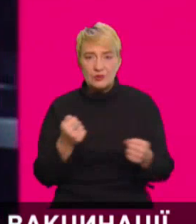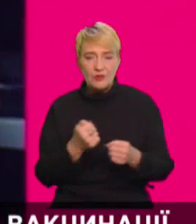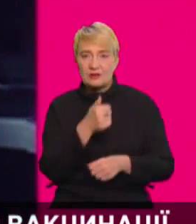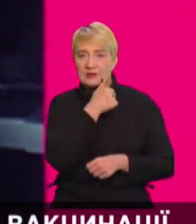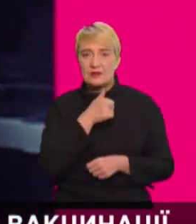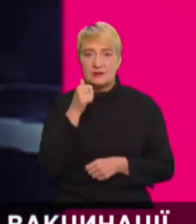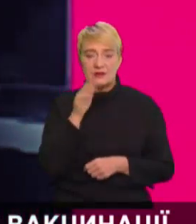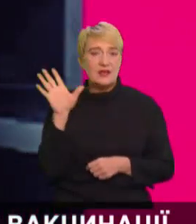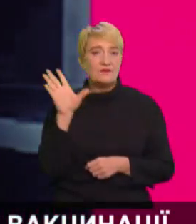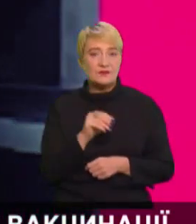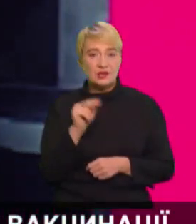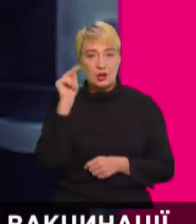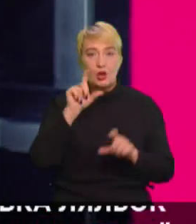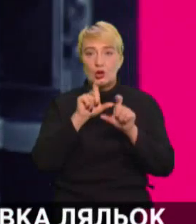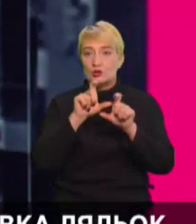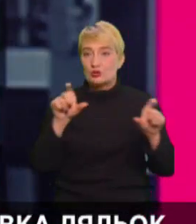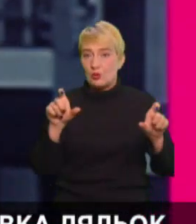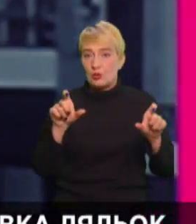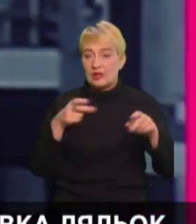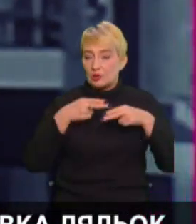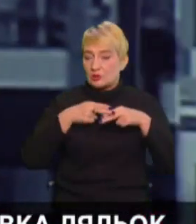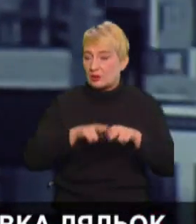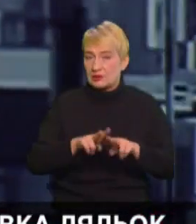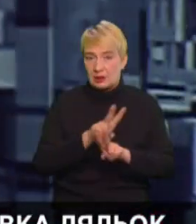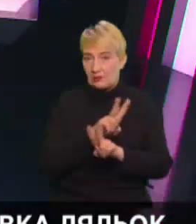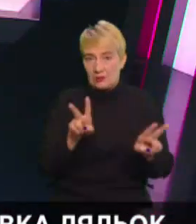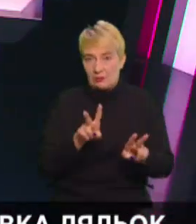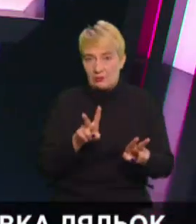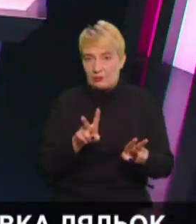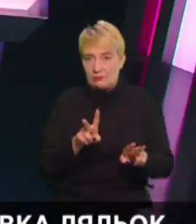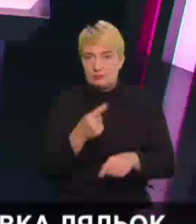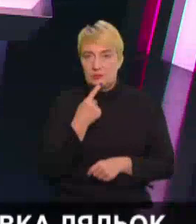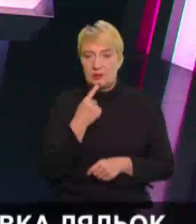школи столиці, на таке ще ніхто не наважувався. Чи є якась інформація про його пошуки?